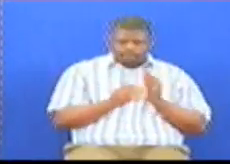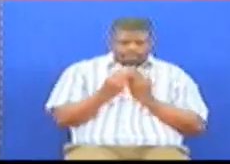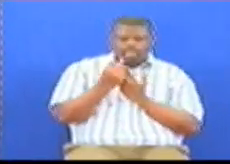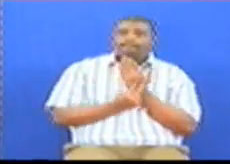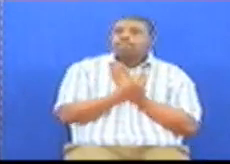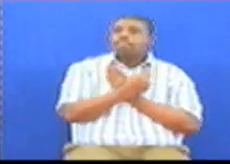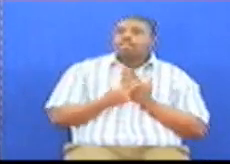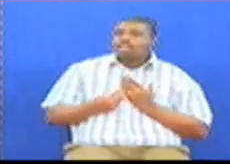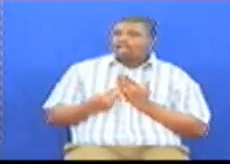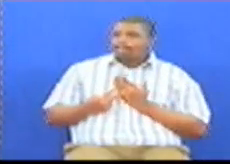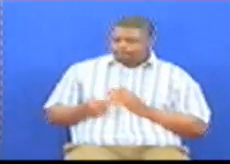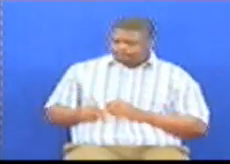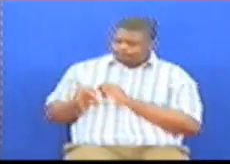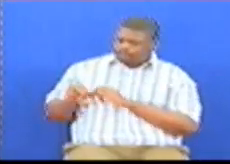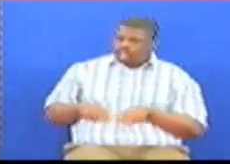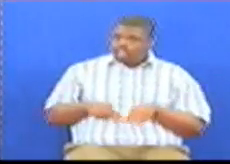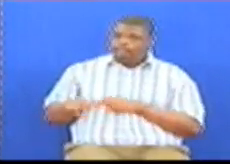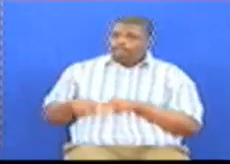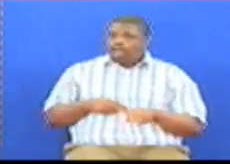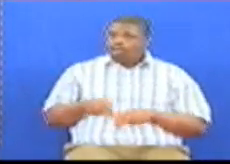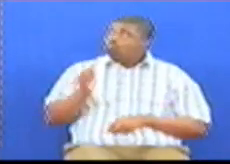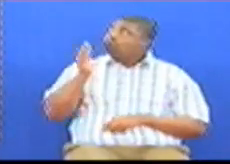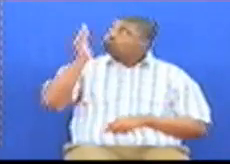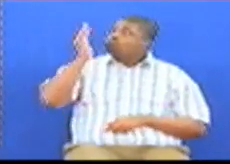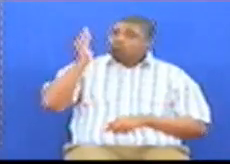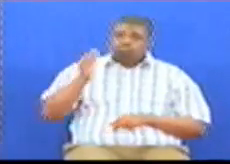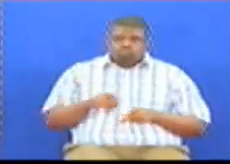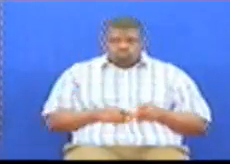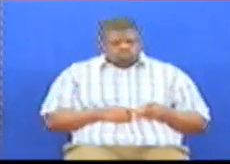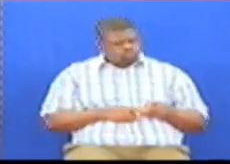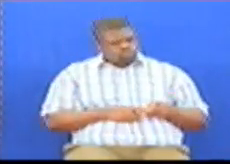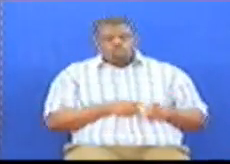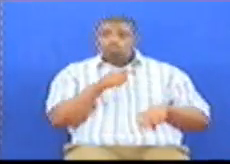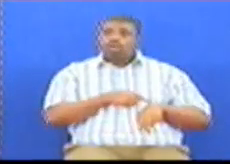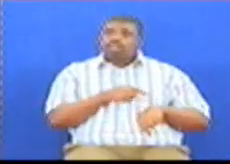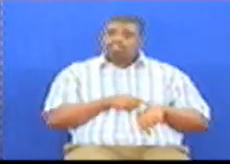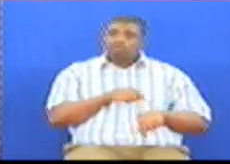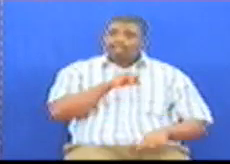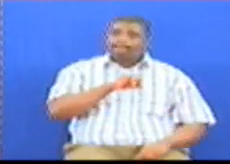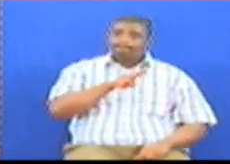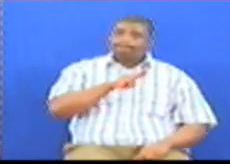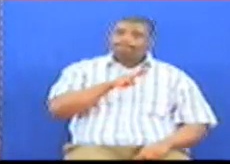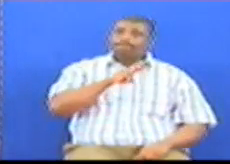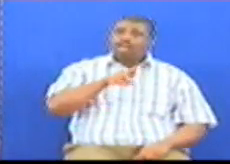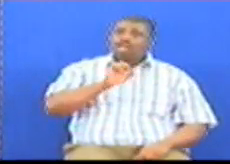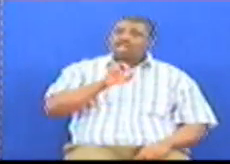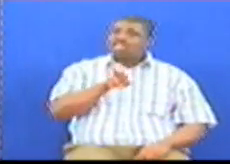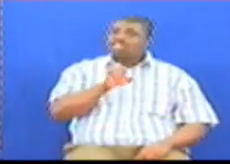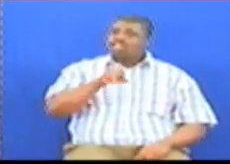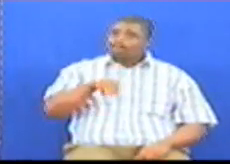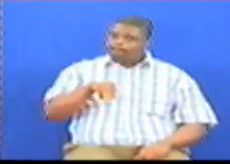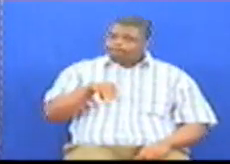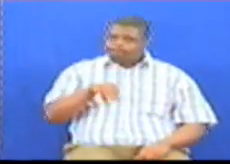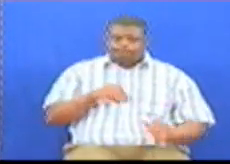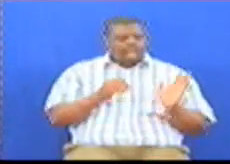ni mkataba kati ya Bwana Mungu wakati wa Ibrahimu na Yesu wakati huu wa Agano